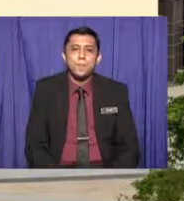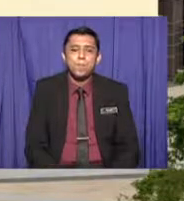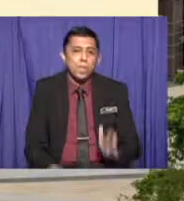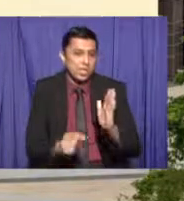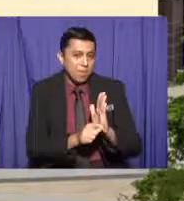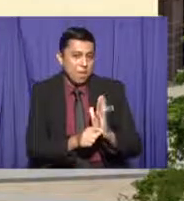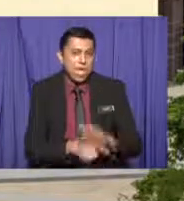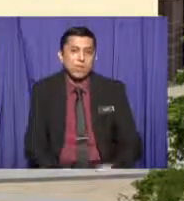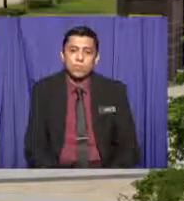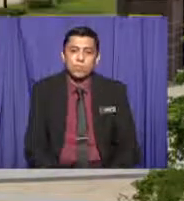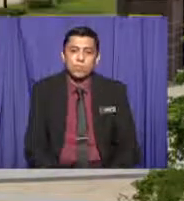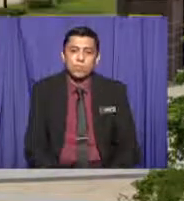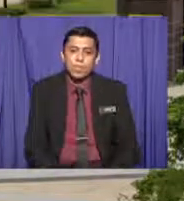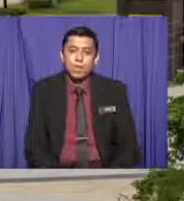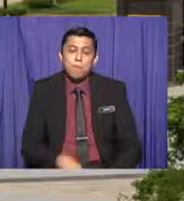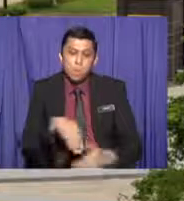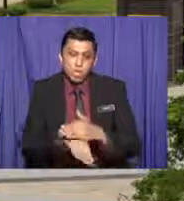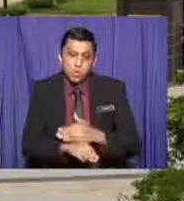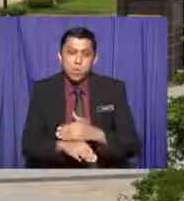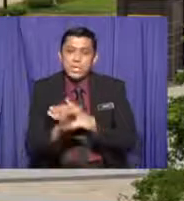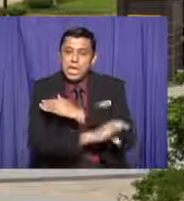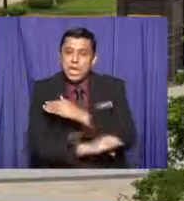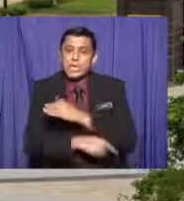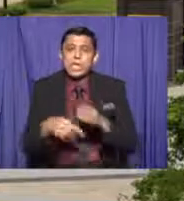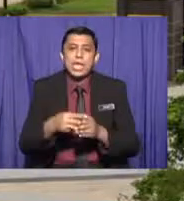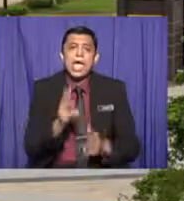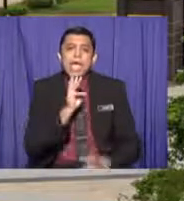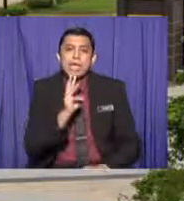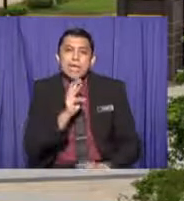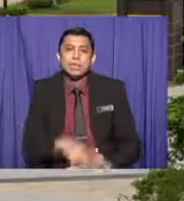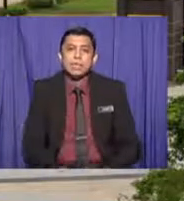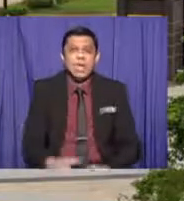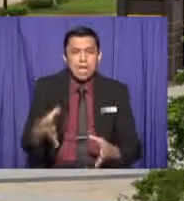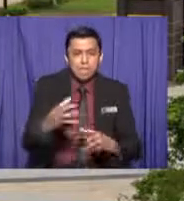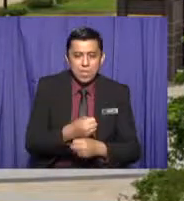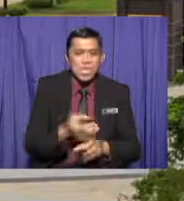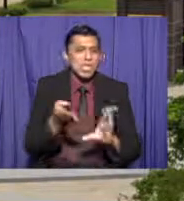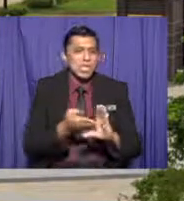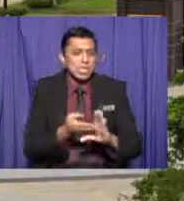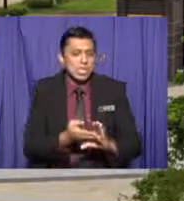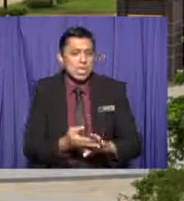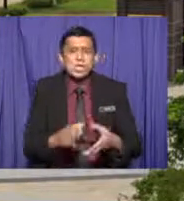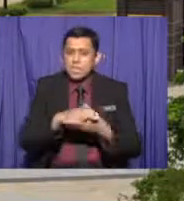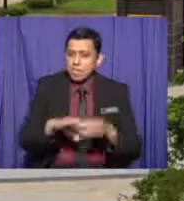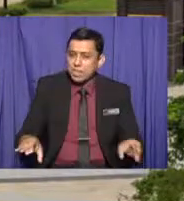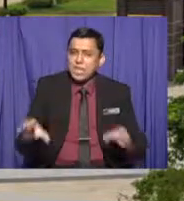Tambahan pula, pencerobohan di perairan negara akan menggugat keselamatan negara.